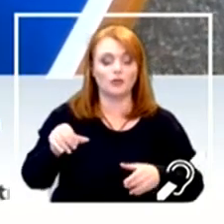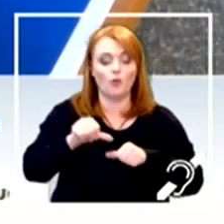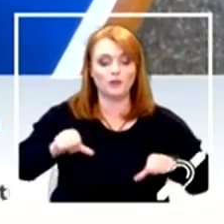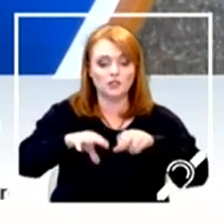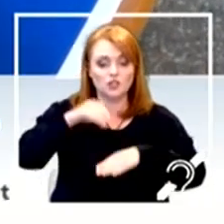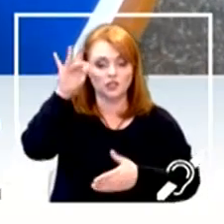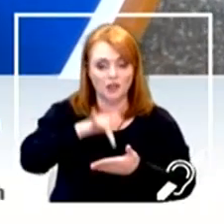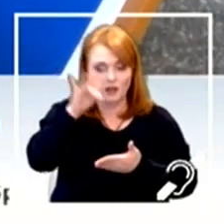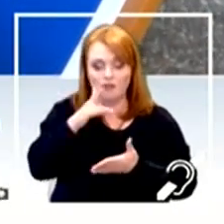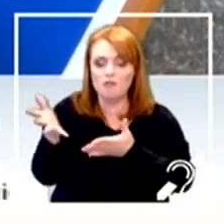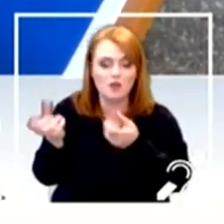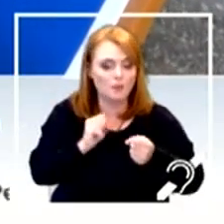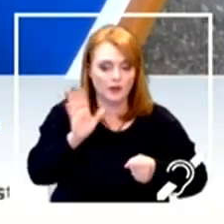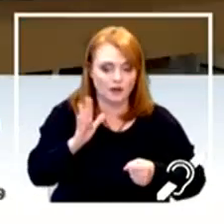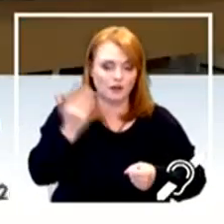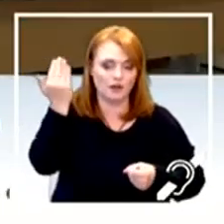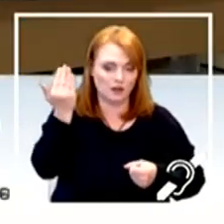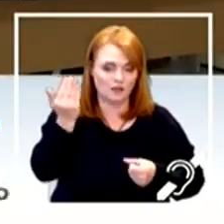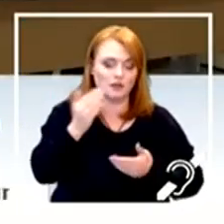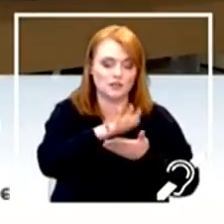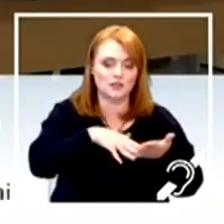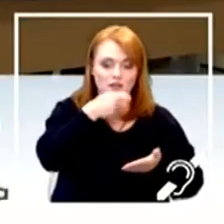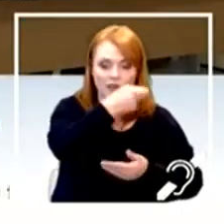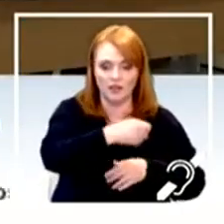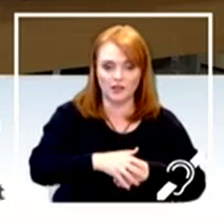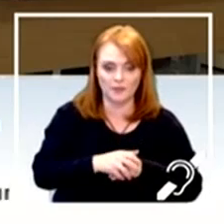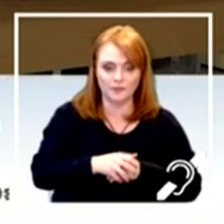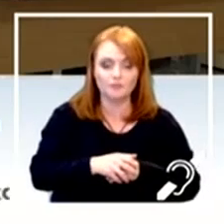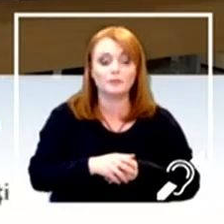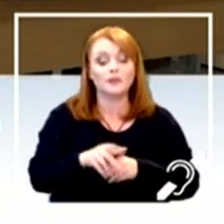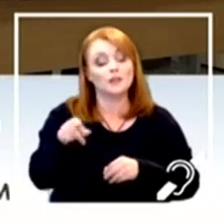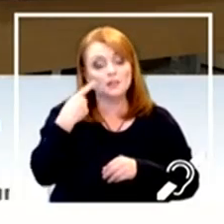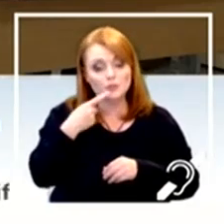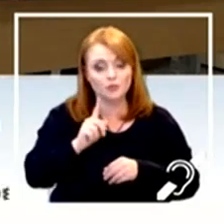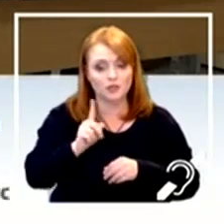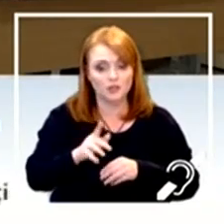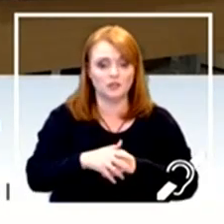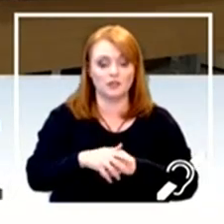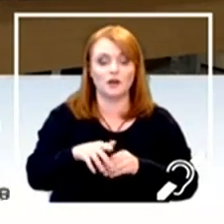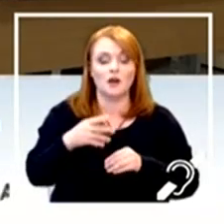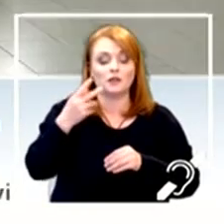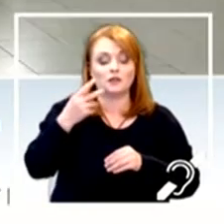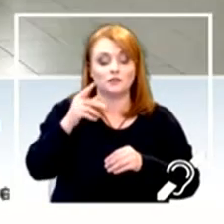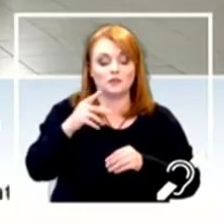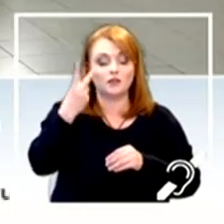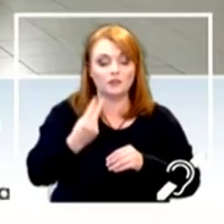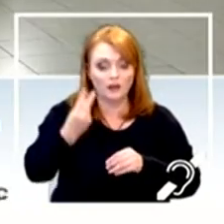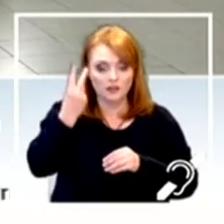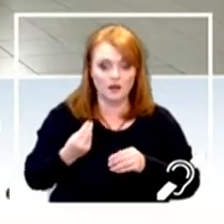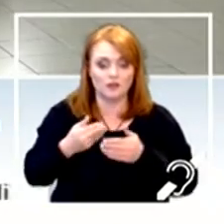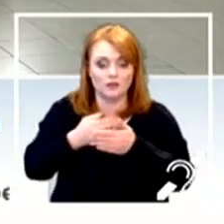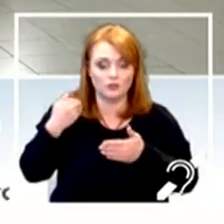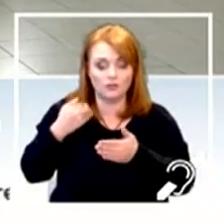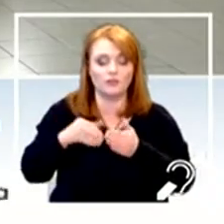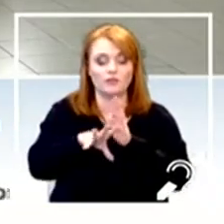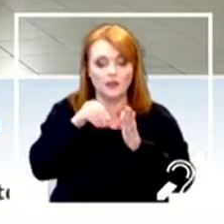eronată a mandatelor de aleși locali. Formațiunea a motivat că acest fapt se datorează excluderii cu doar 2 zile înainte de scrutinul electoral